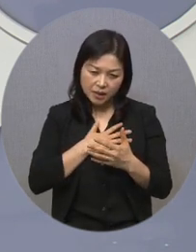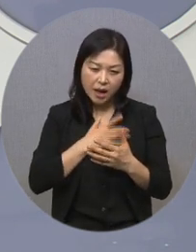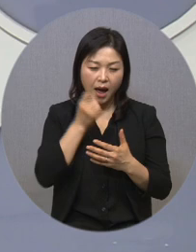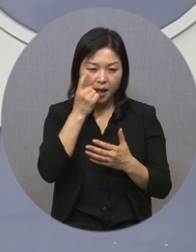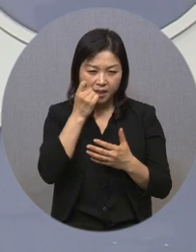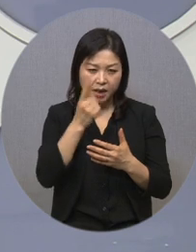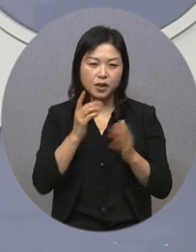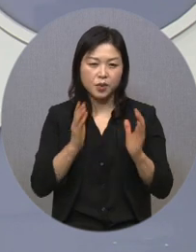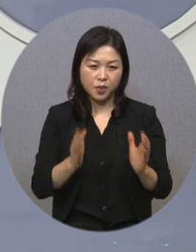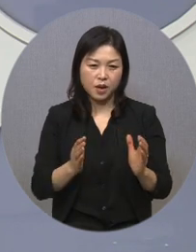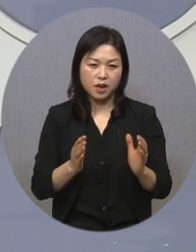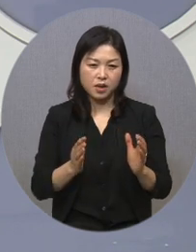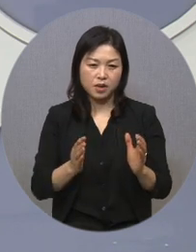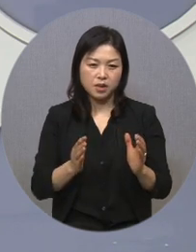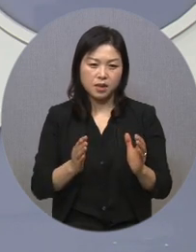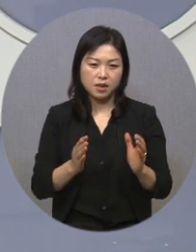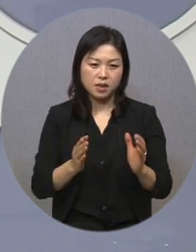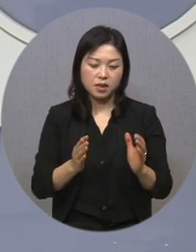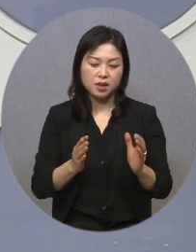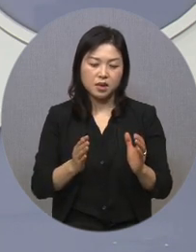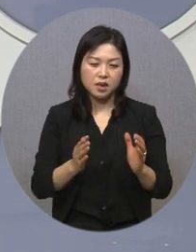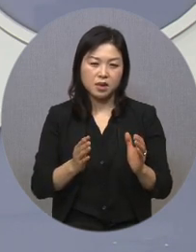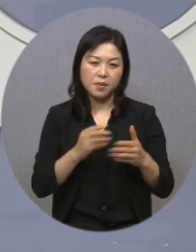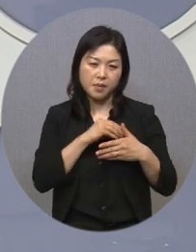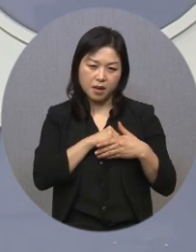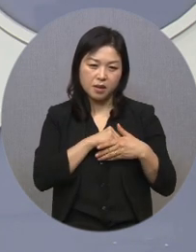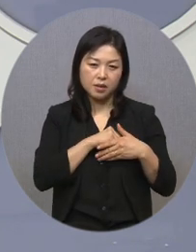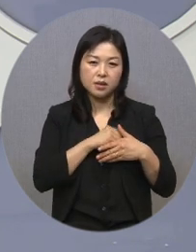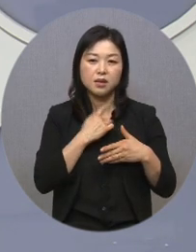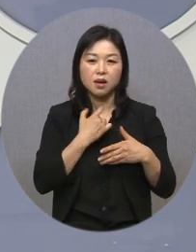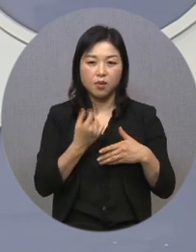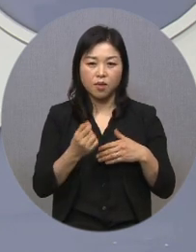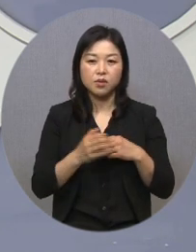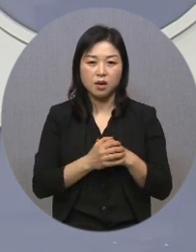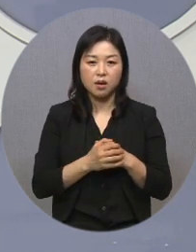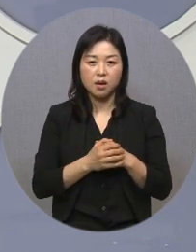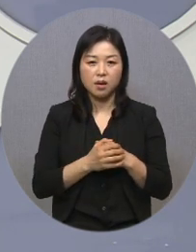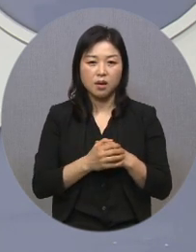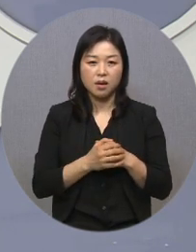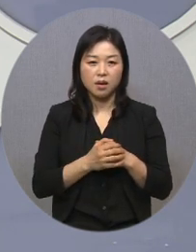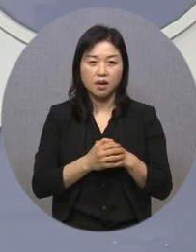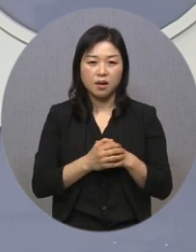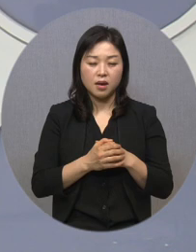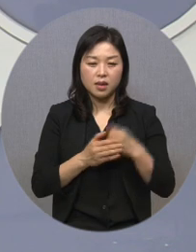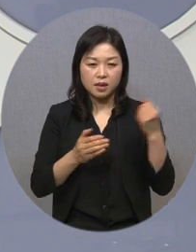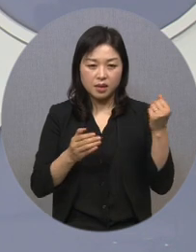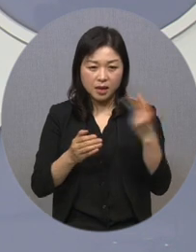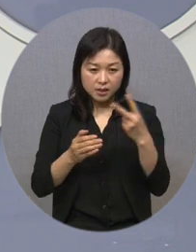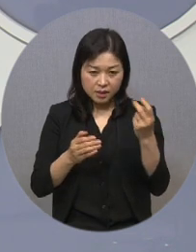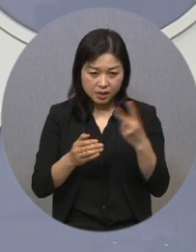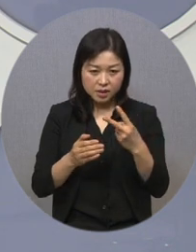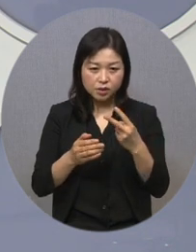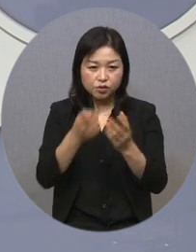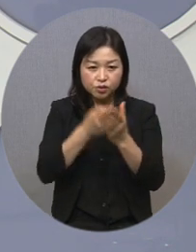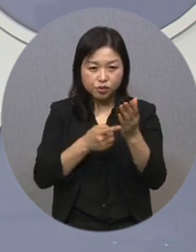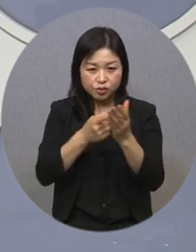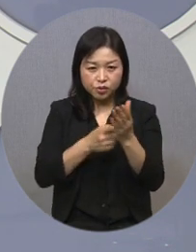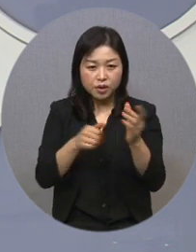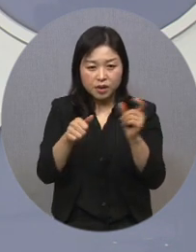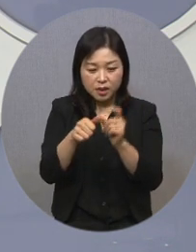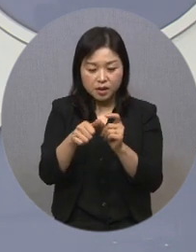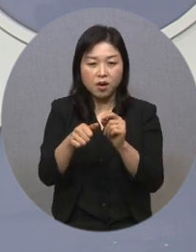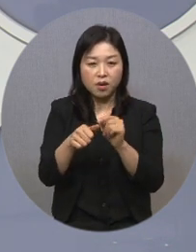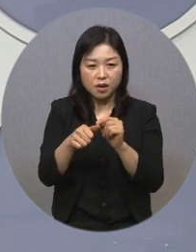심고 있었던 상황인데 그래서 다시 분리 수술을 해서 제 엄지 손에는